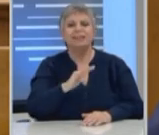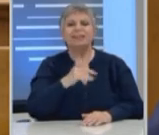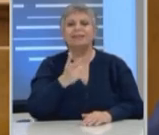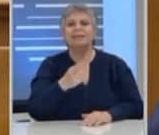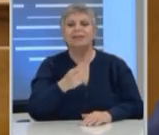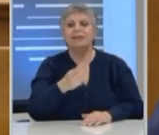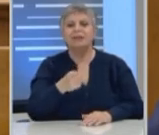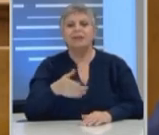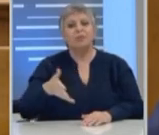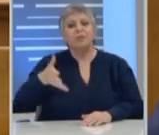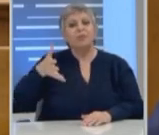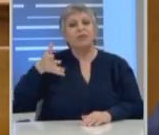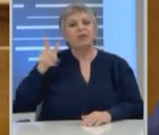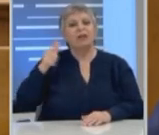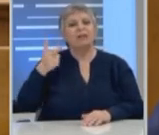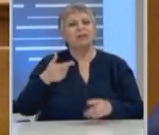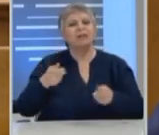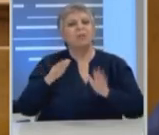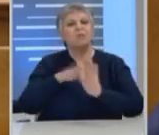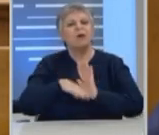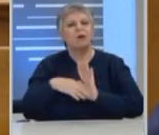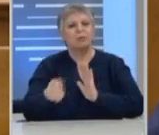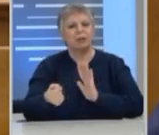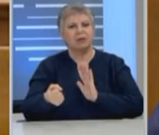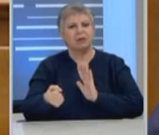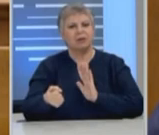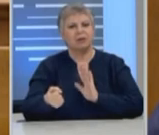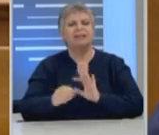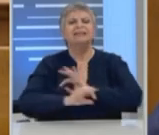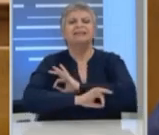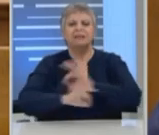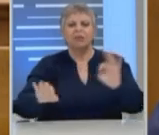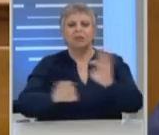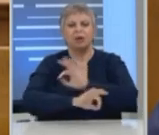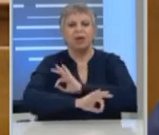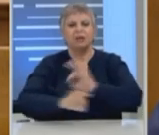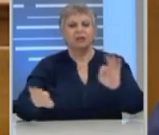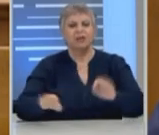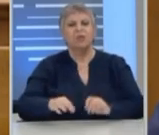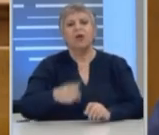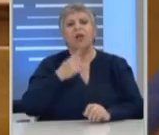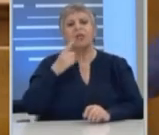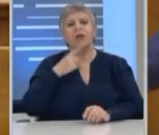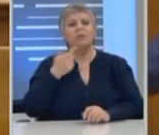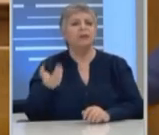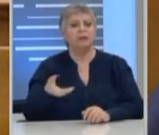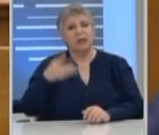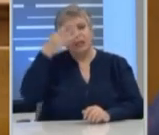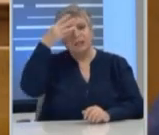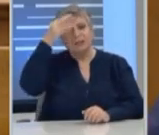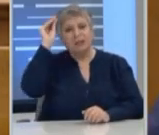Στοιχηματίζω ότι θα σας απαντήσει ότι αυτό που λέει ο κ. Μητσοτάκης είναι ότι ο Τσίπρας δεν τα κάνει καλά και μας καταστρέφει. Γιατί αυτό λέτε